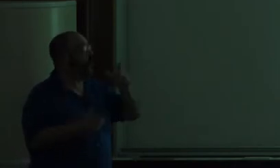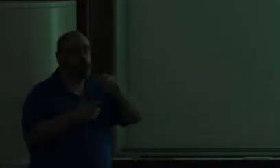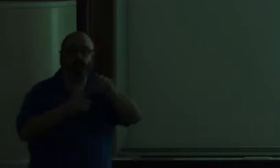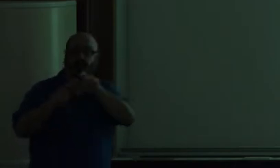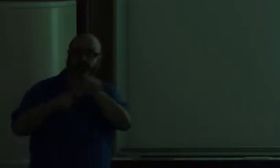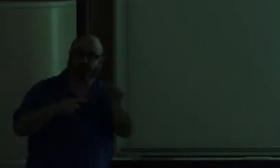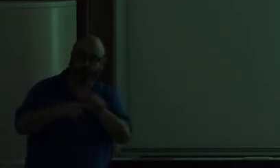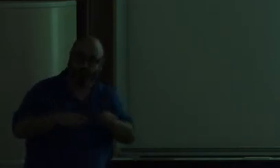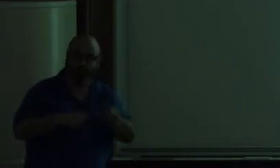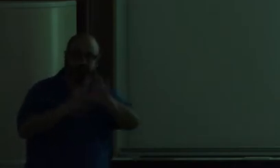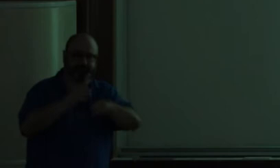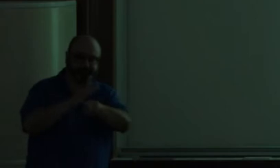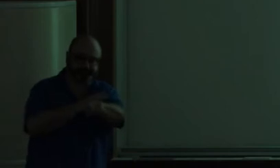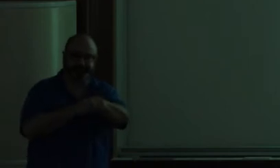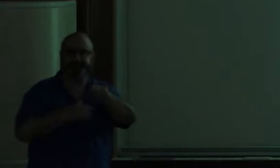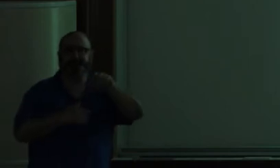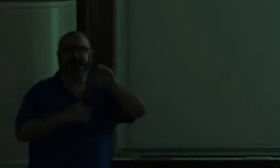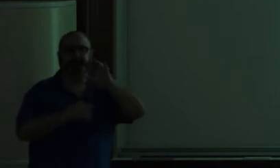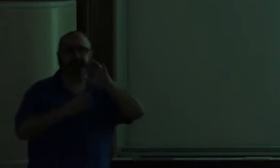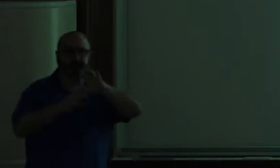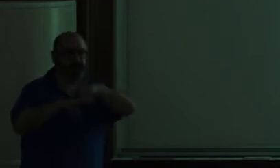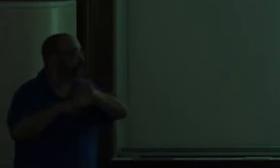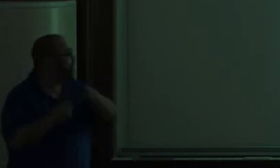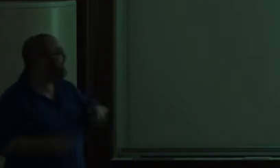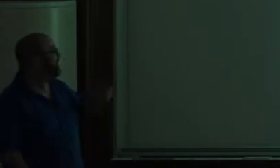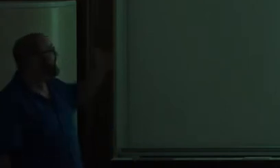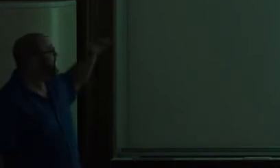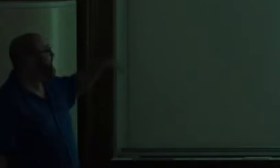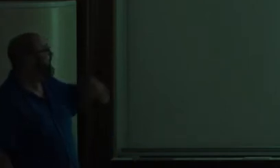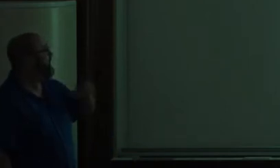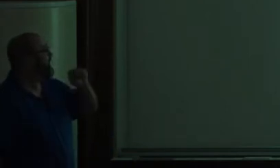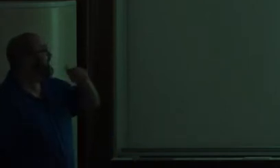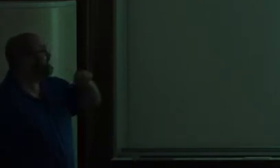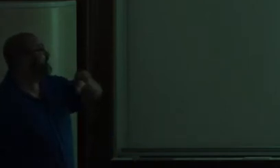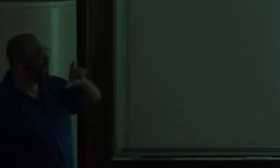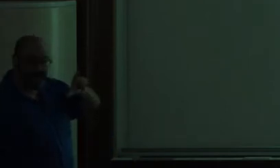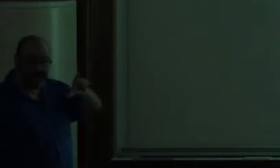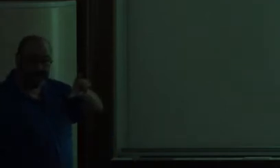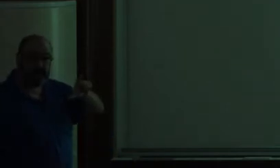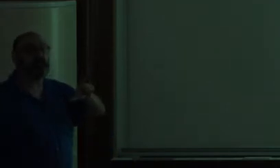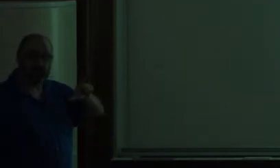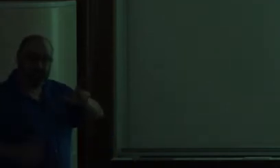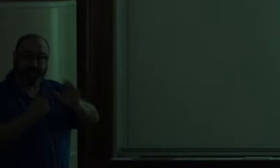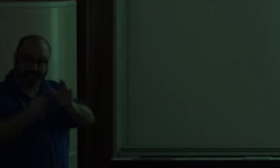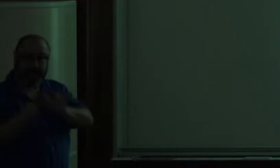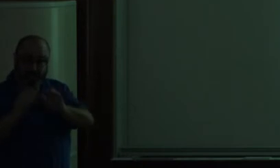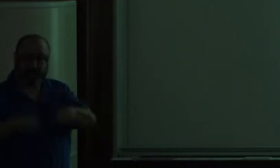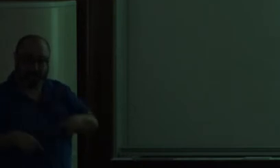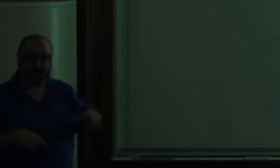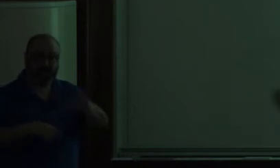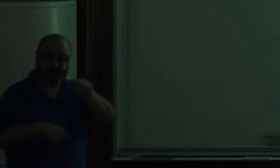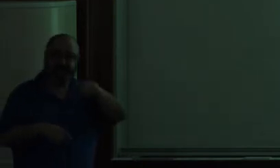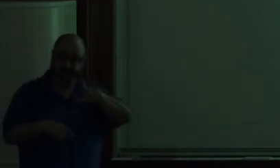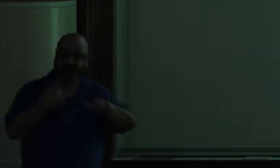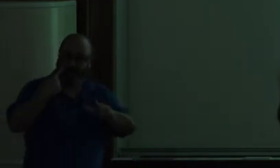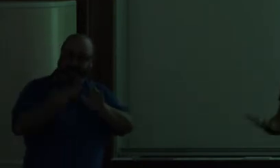de vous connecter à une base de données et d'itérer sur les résultats. Et Elementary, c'est pour de l'XML et vous pouvez itérer sur les enfants du XML. Il y a